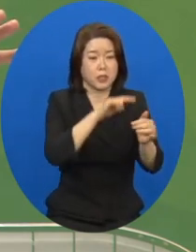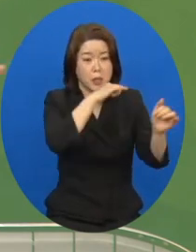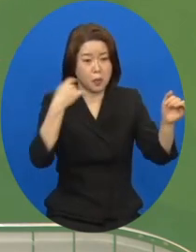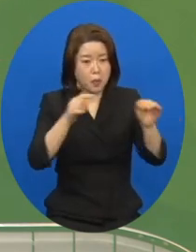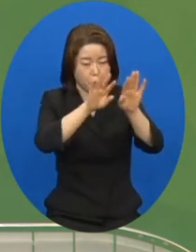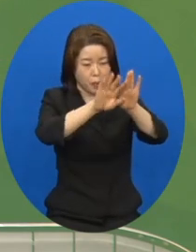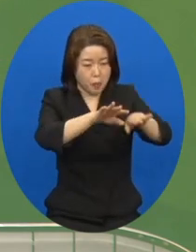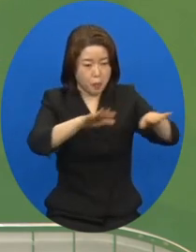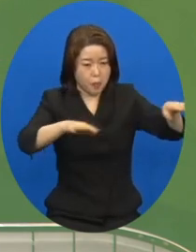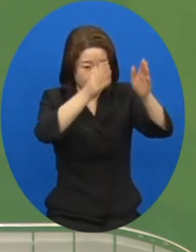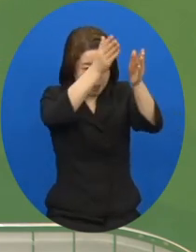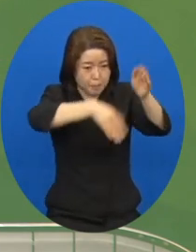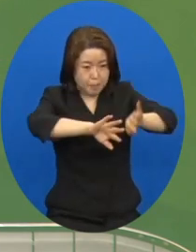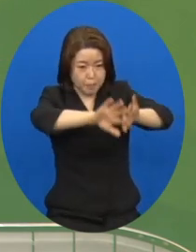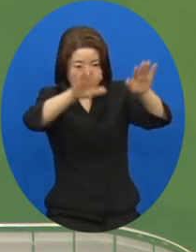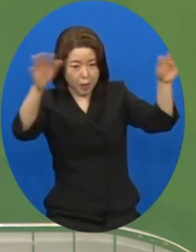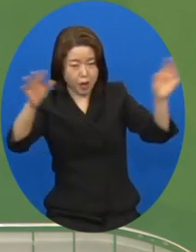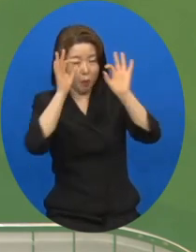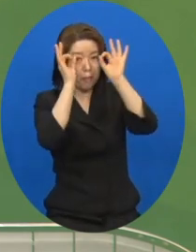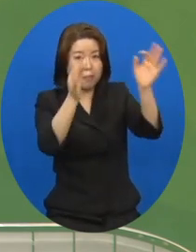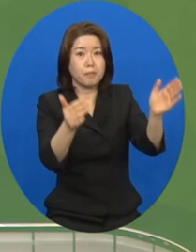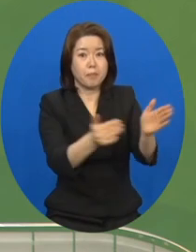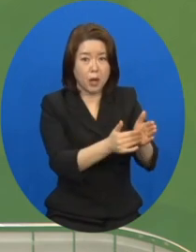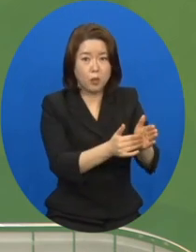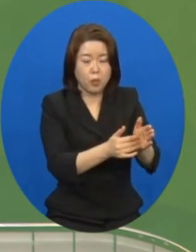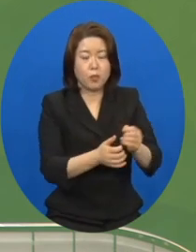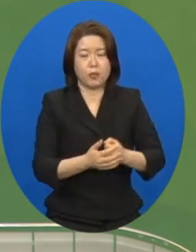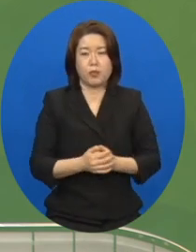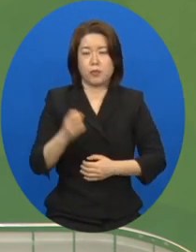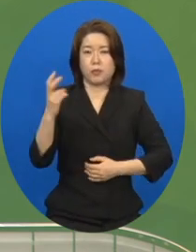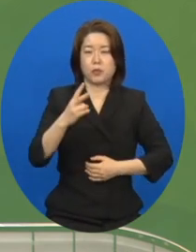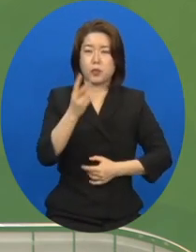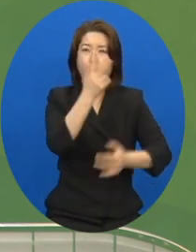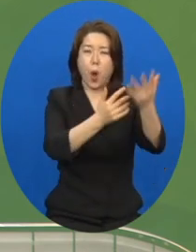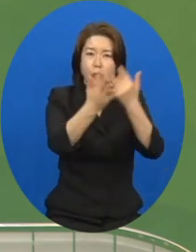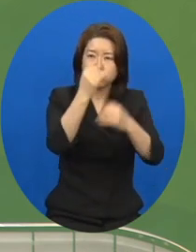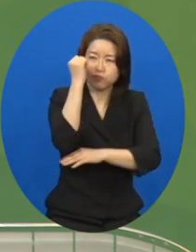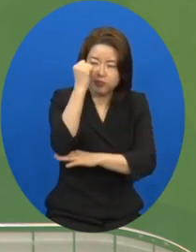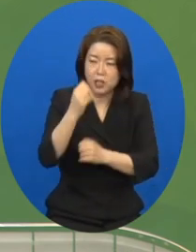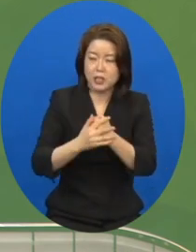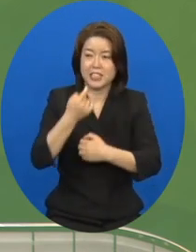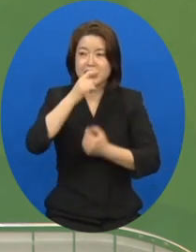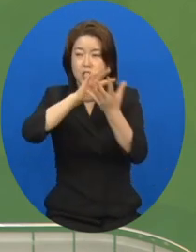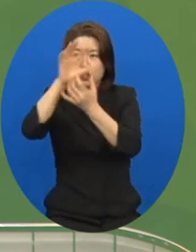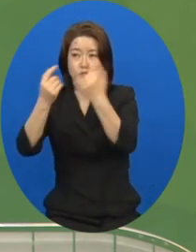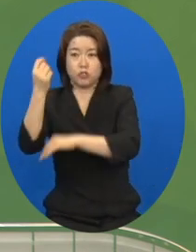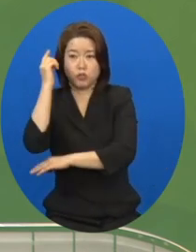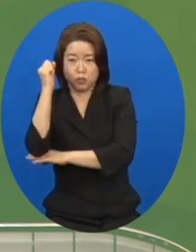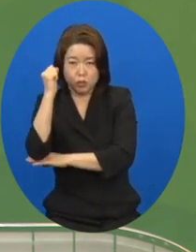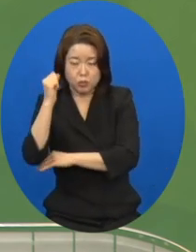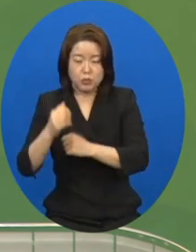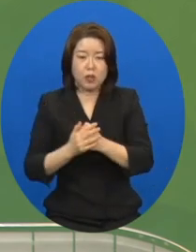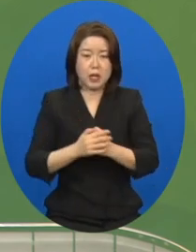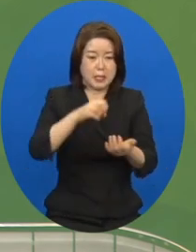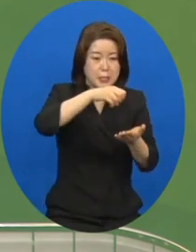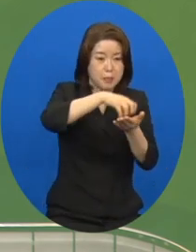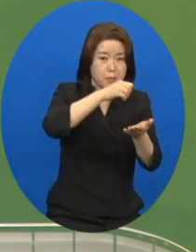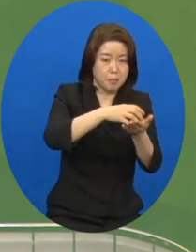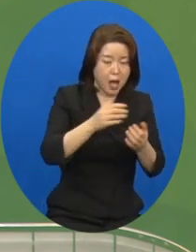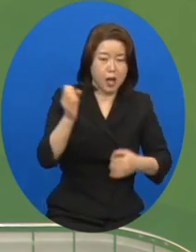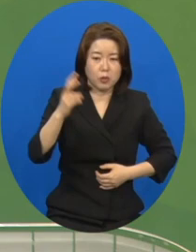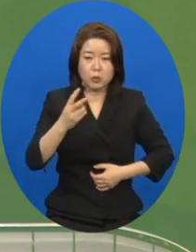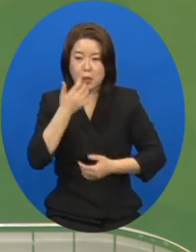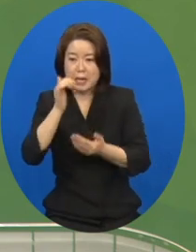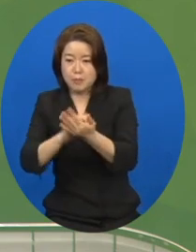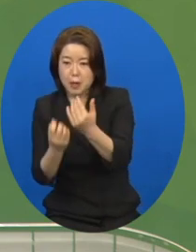보았고 그리고 뭐 불기둥, 구름기둥, 매일같이 먹는 만나, 반석에서